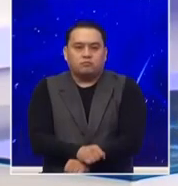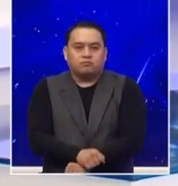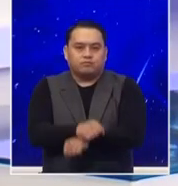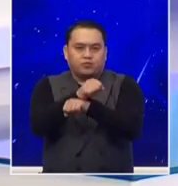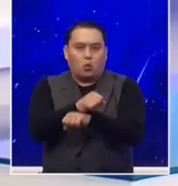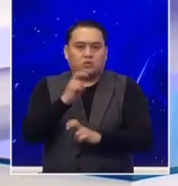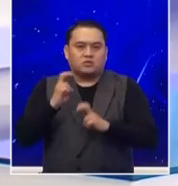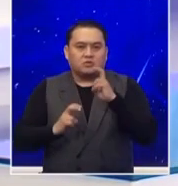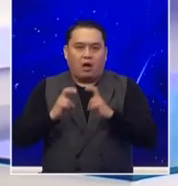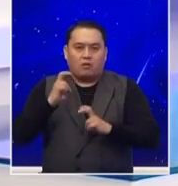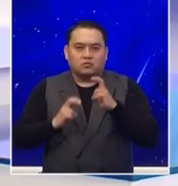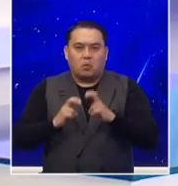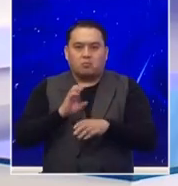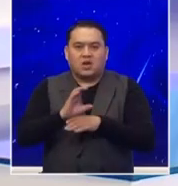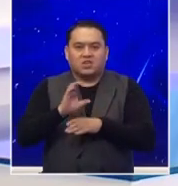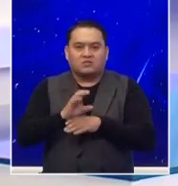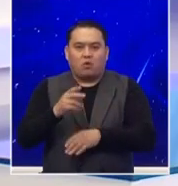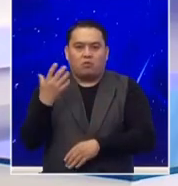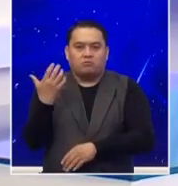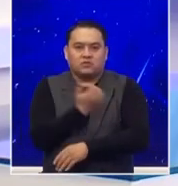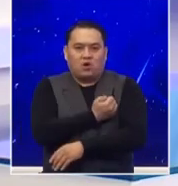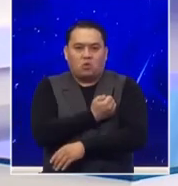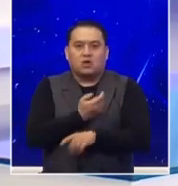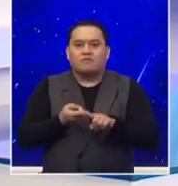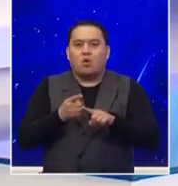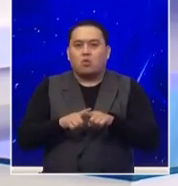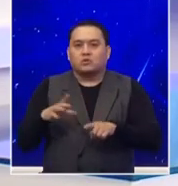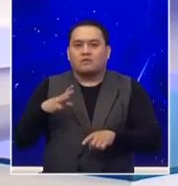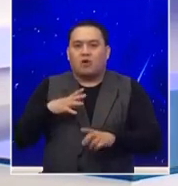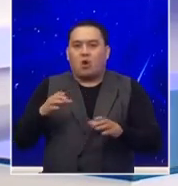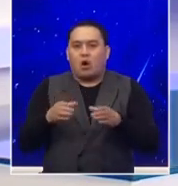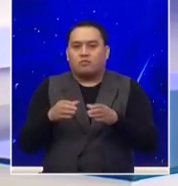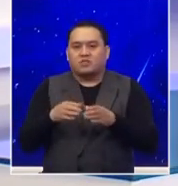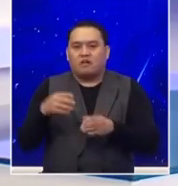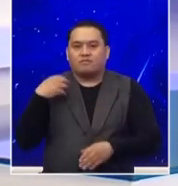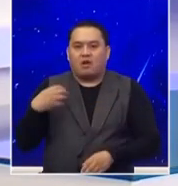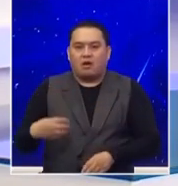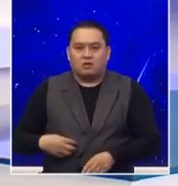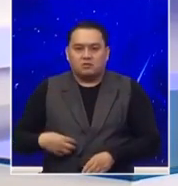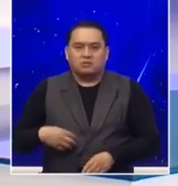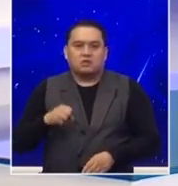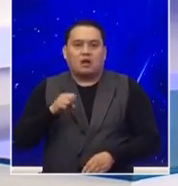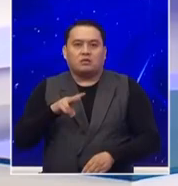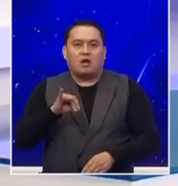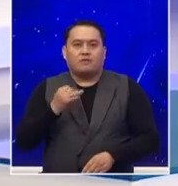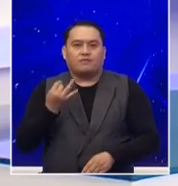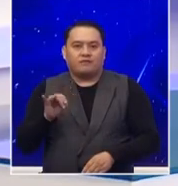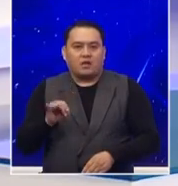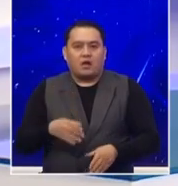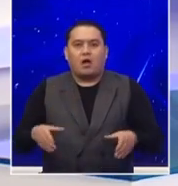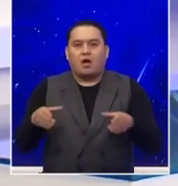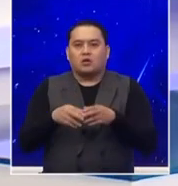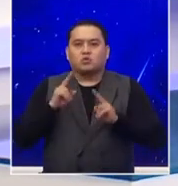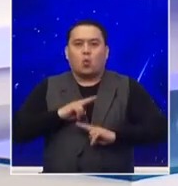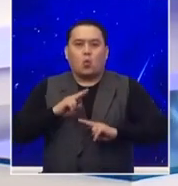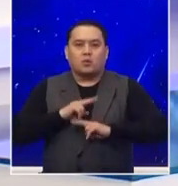Забастовка на заводе по производству вакцин. Работники крупнейшей фармацевтической компании Франции Sanofi по призыву Всеобщей конфедерации